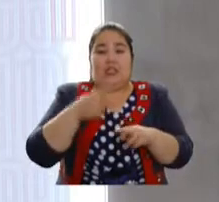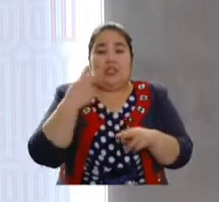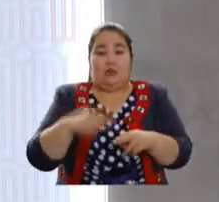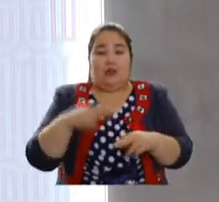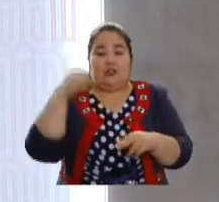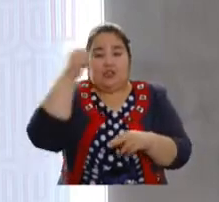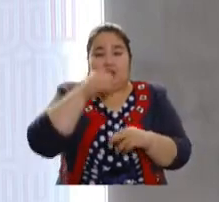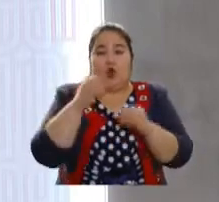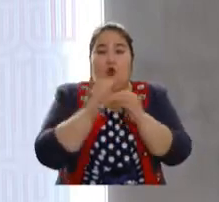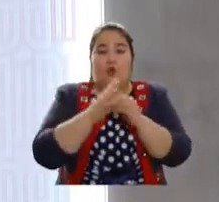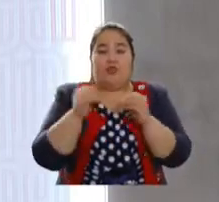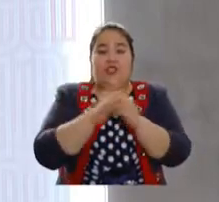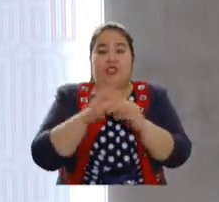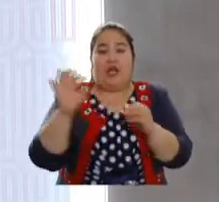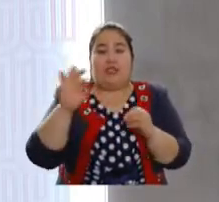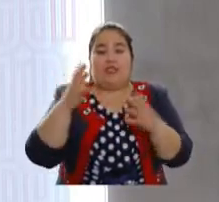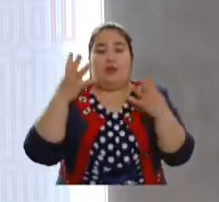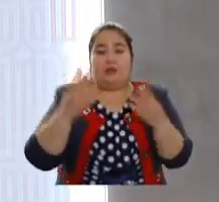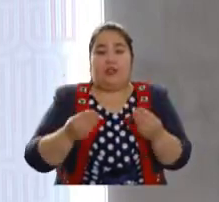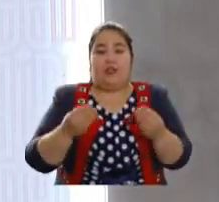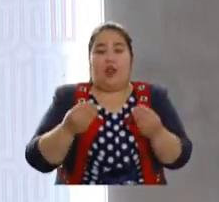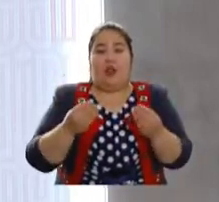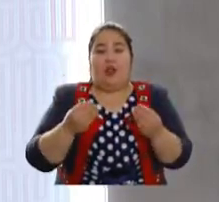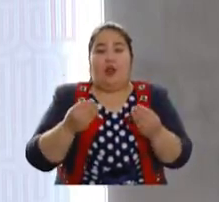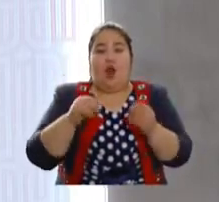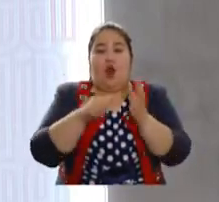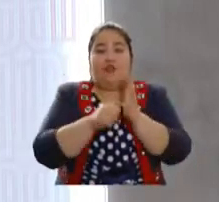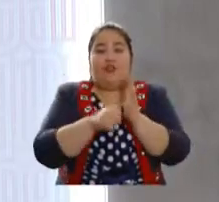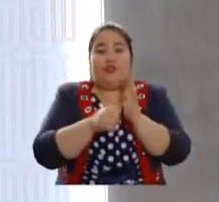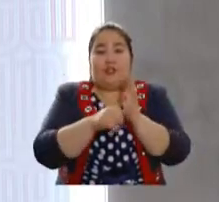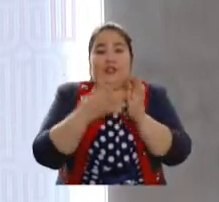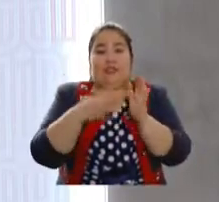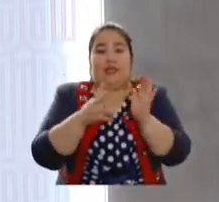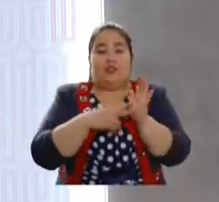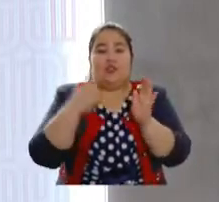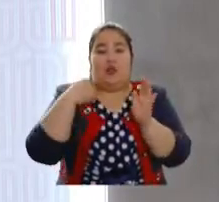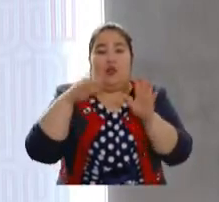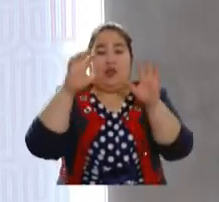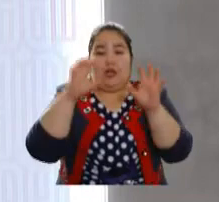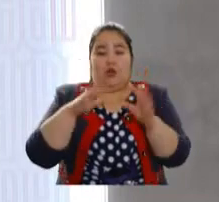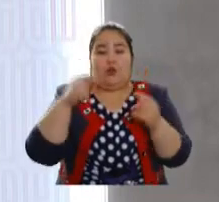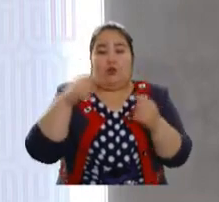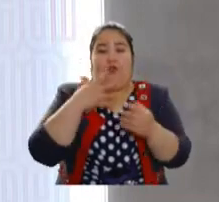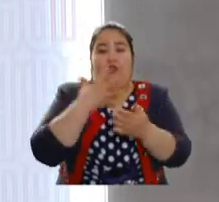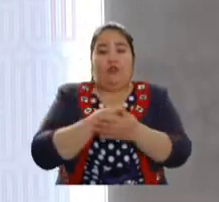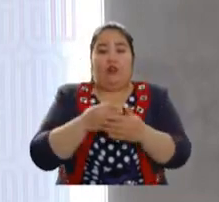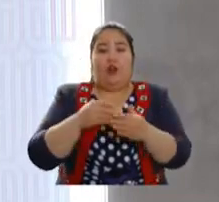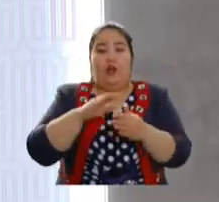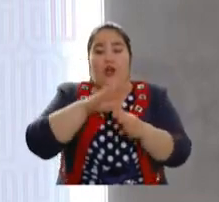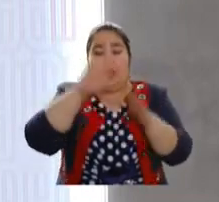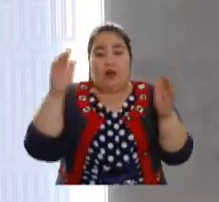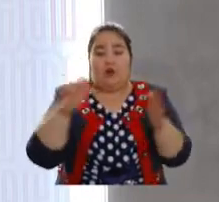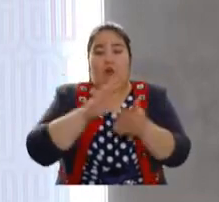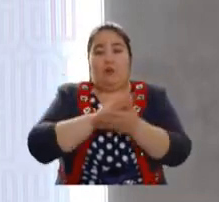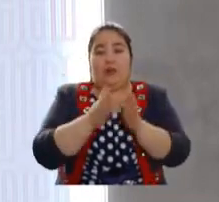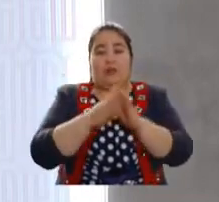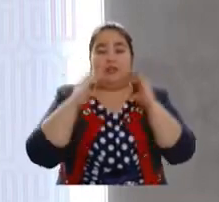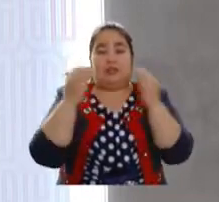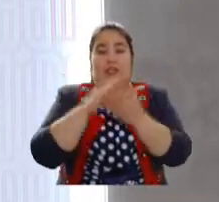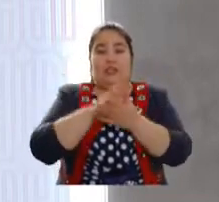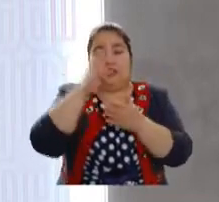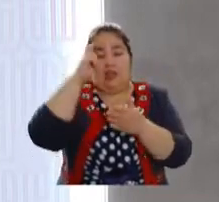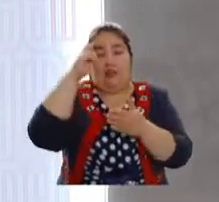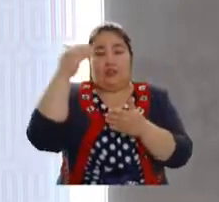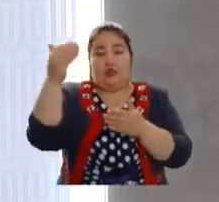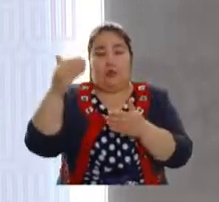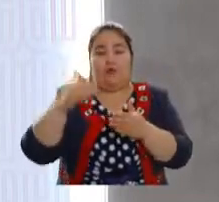2020 yil 15-oktyabrdagi 648 sonli qaroriga muvofiq zaxira bazasini yaratishda davlat tomonidan